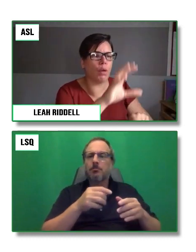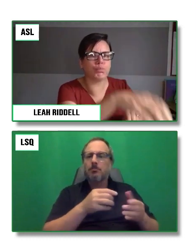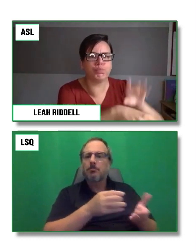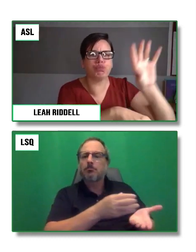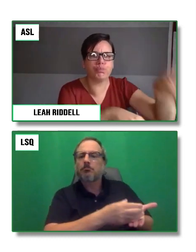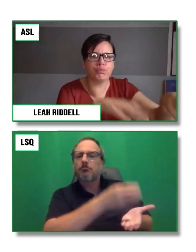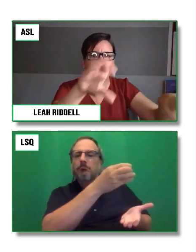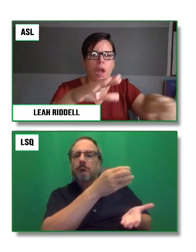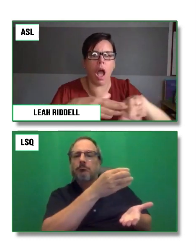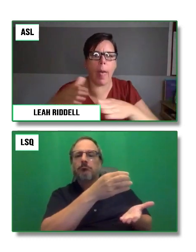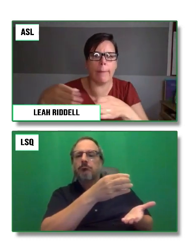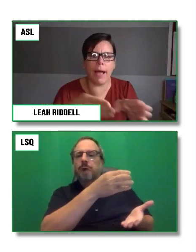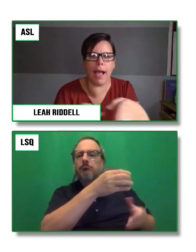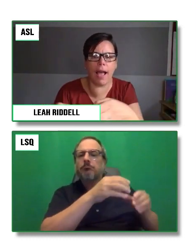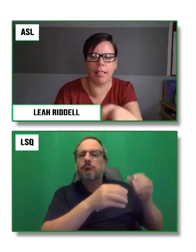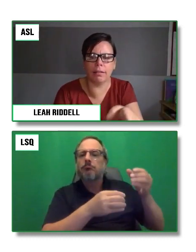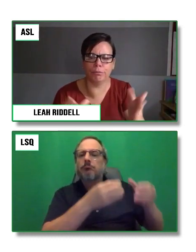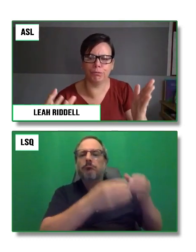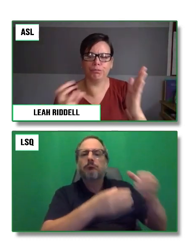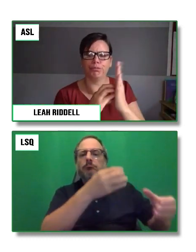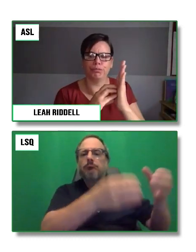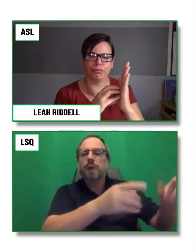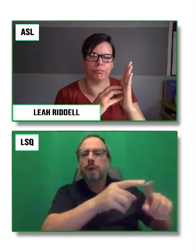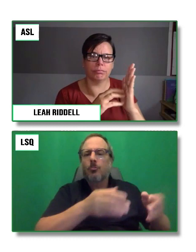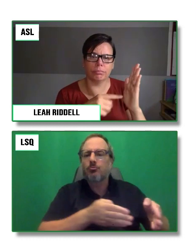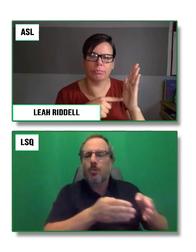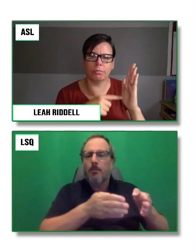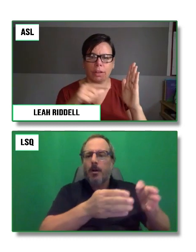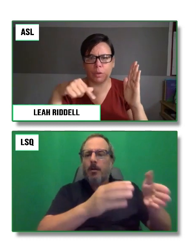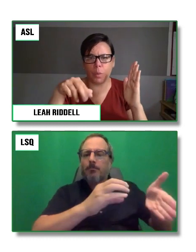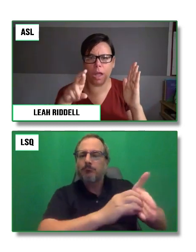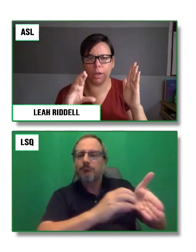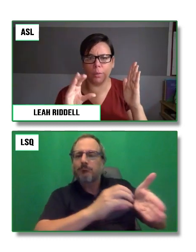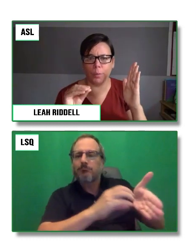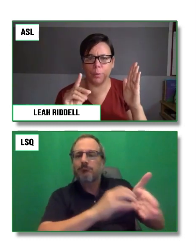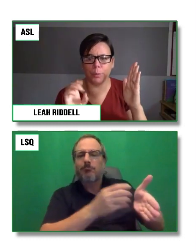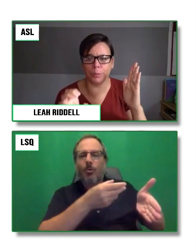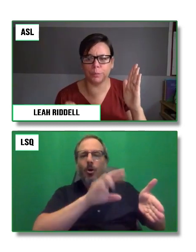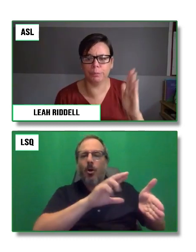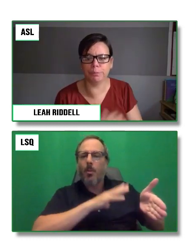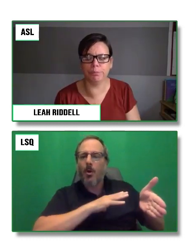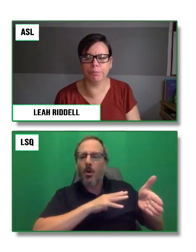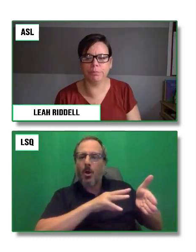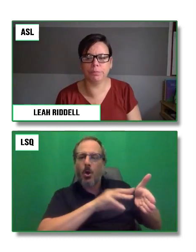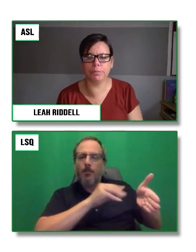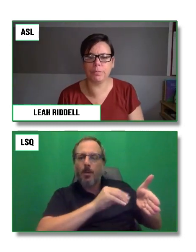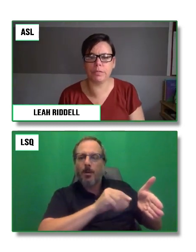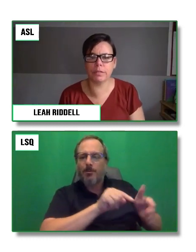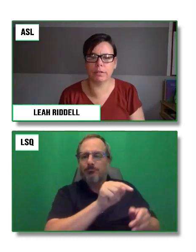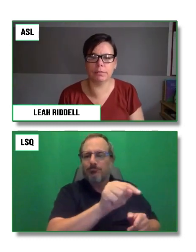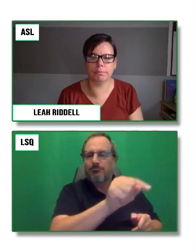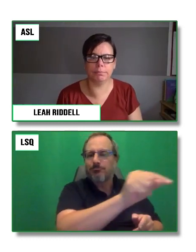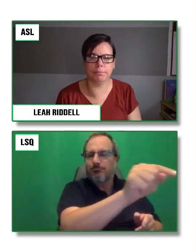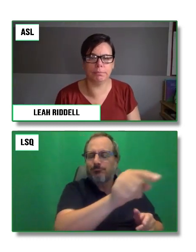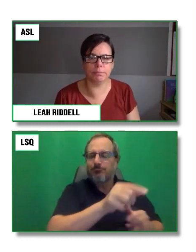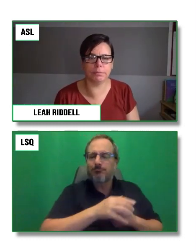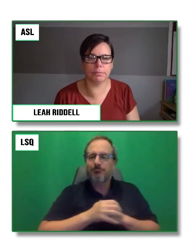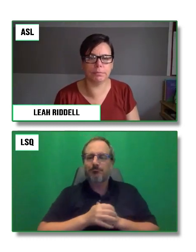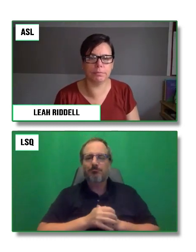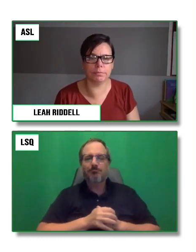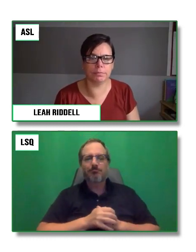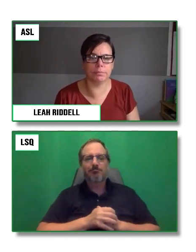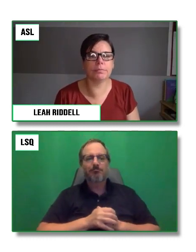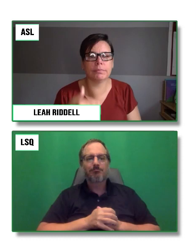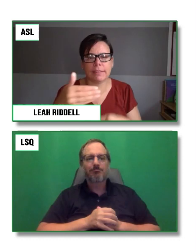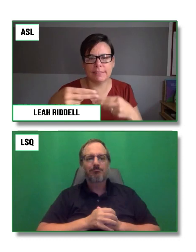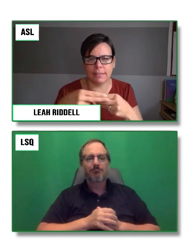les bulletins nouvelles, des affichages ou même sur des différents endroits sur le sentier.